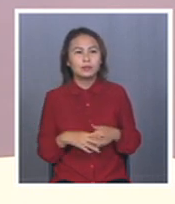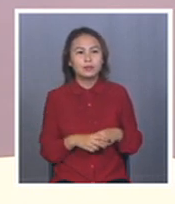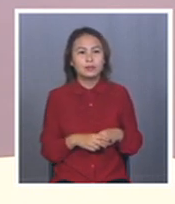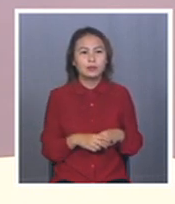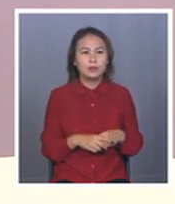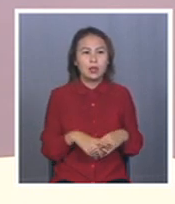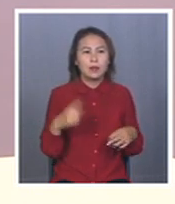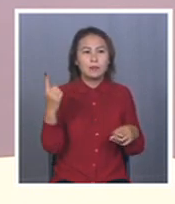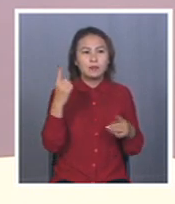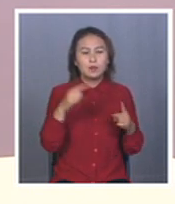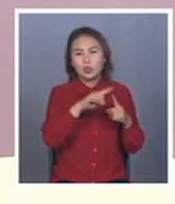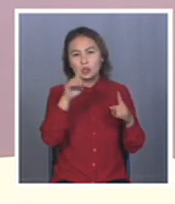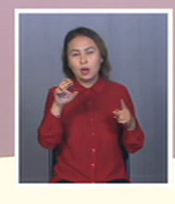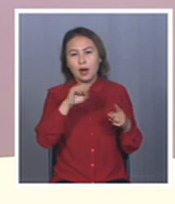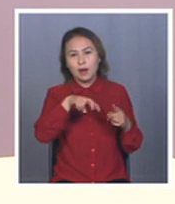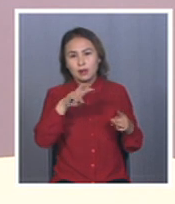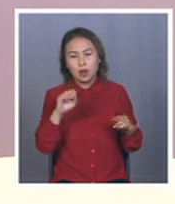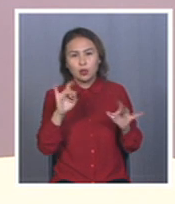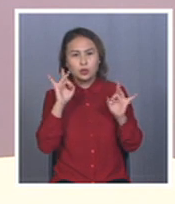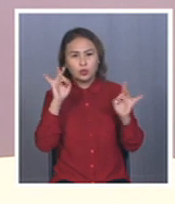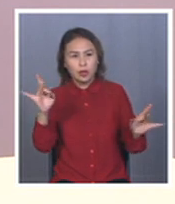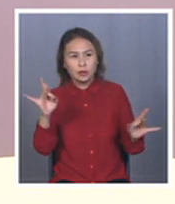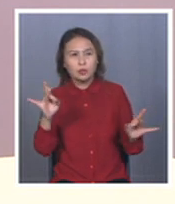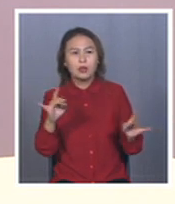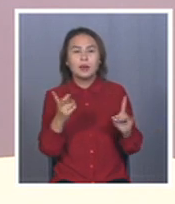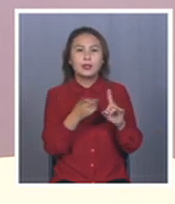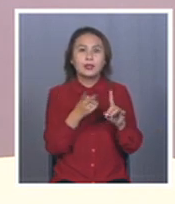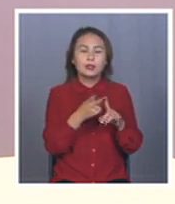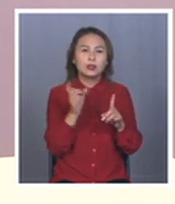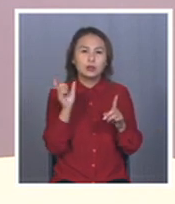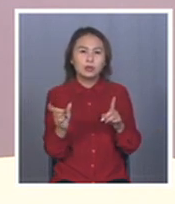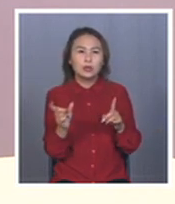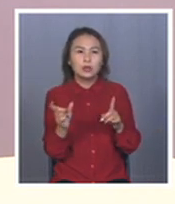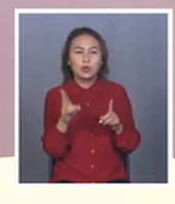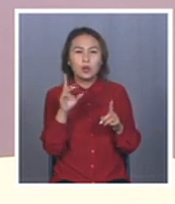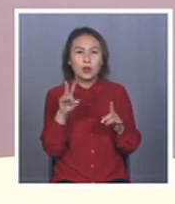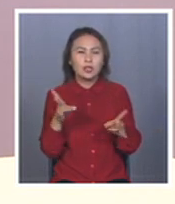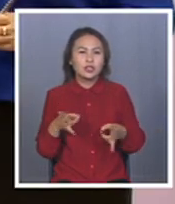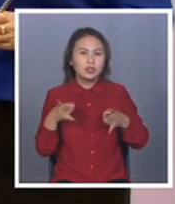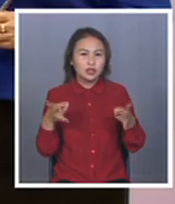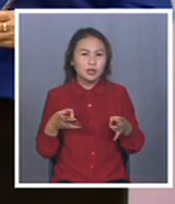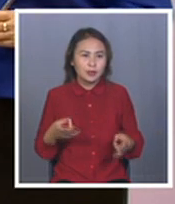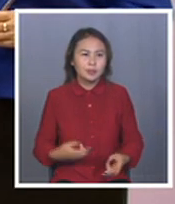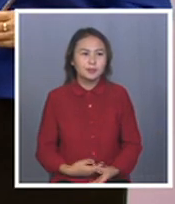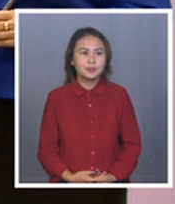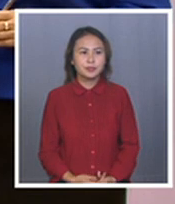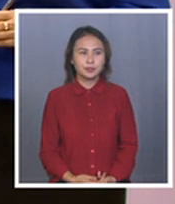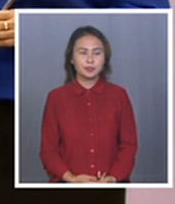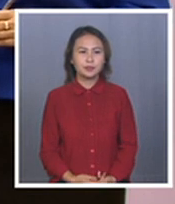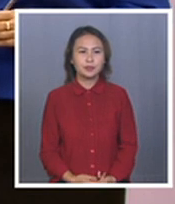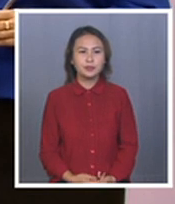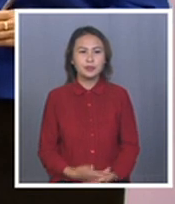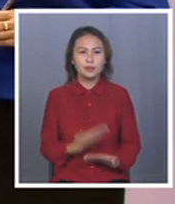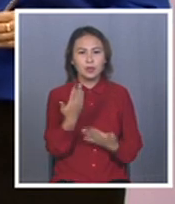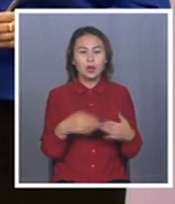Бірінші түбірі ала жуан айтылып тұр, екінші түбірі көл жіңішке айтылып тұр. Олай болса,